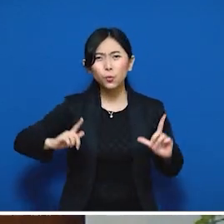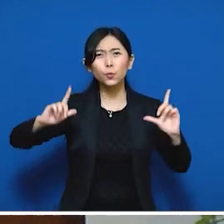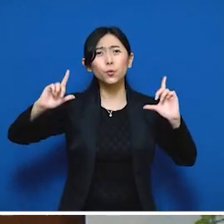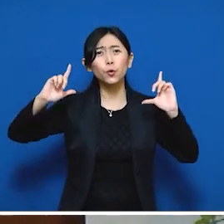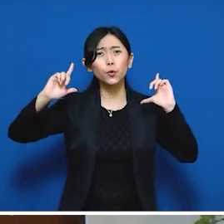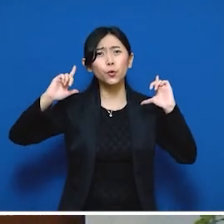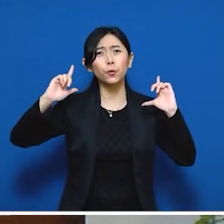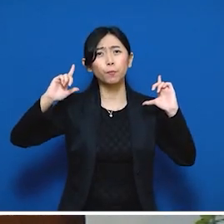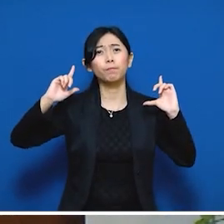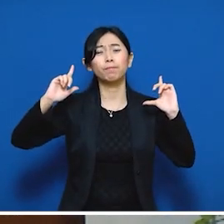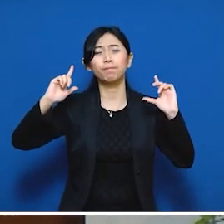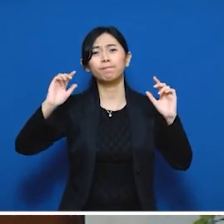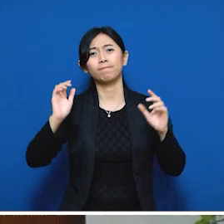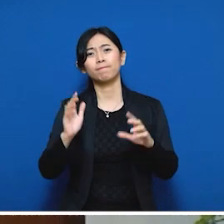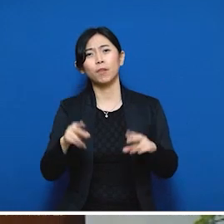jemaat Korintus,